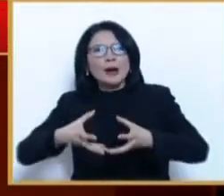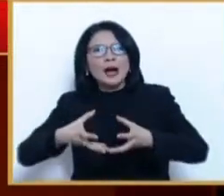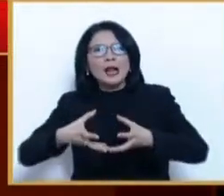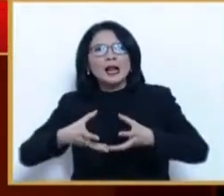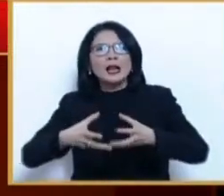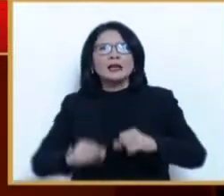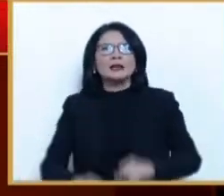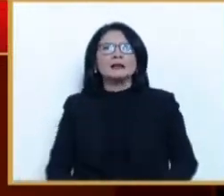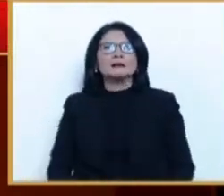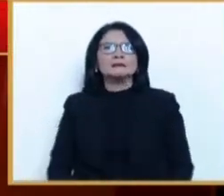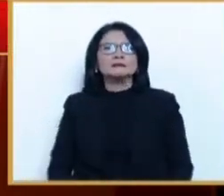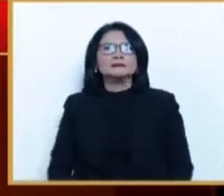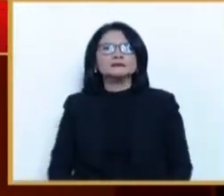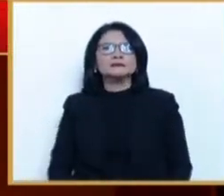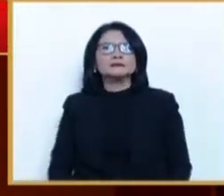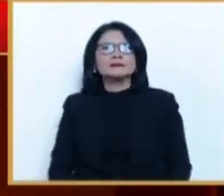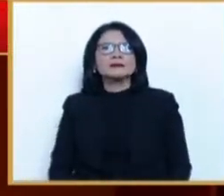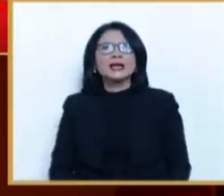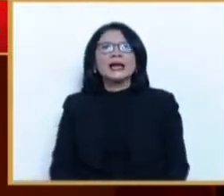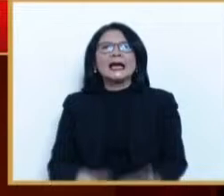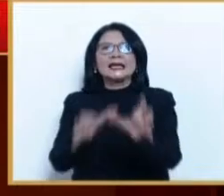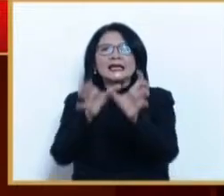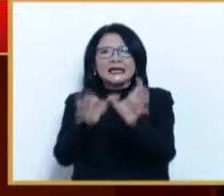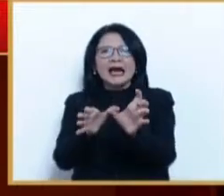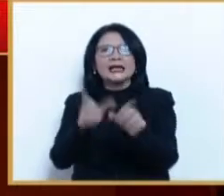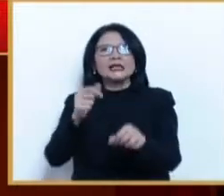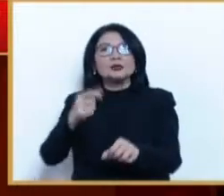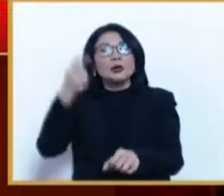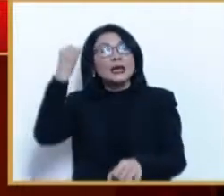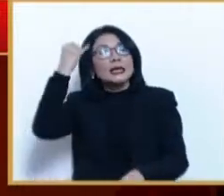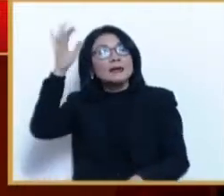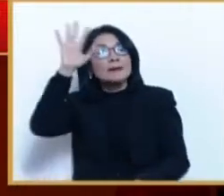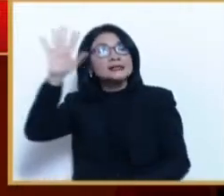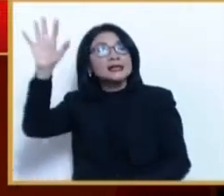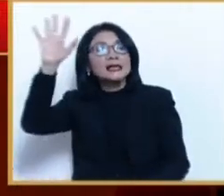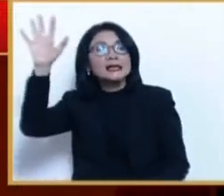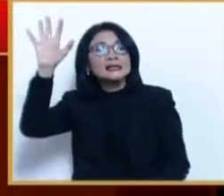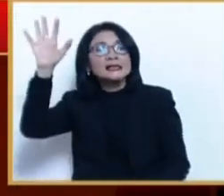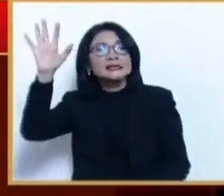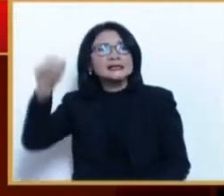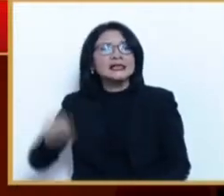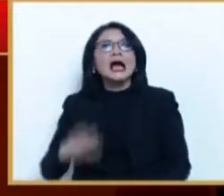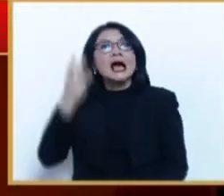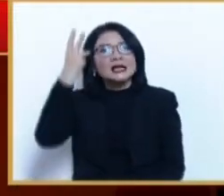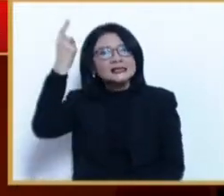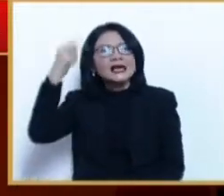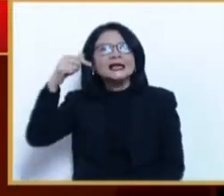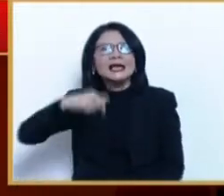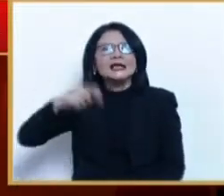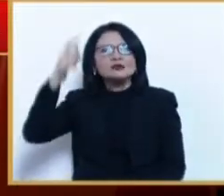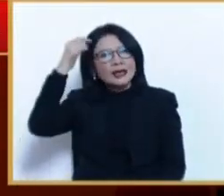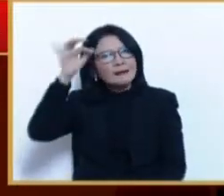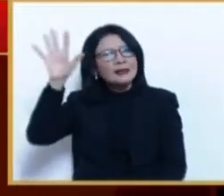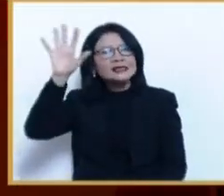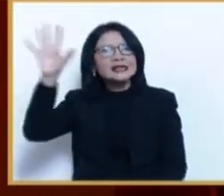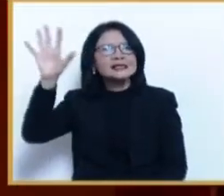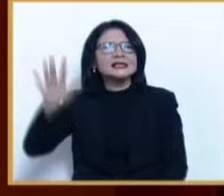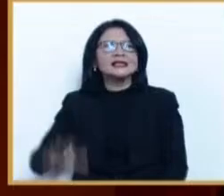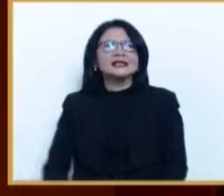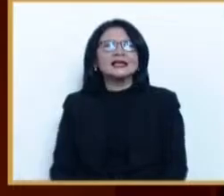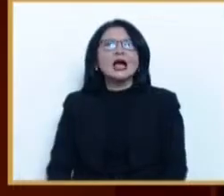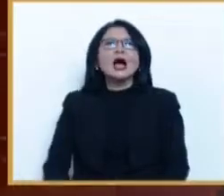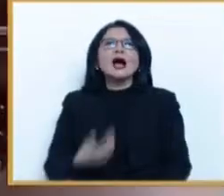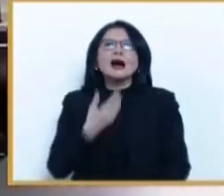internasional kita jadi IKN adalah imajinasi wacana ini juga imajinasi realitanya kita diskusikan